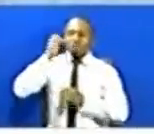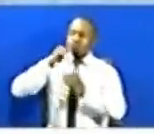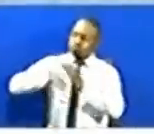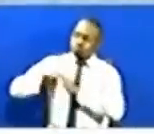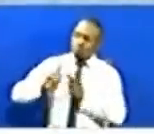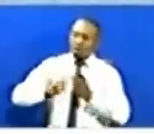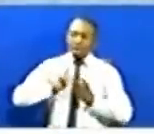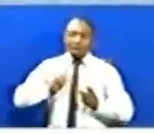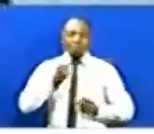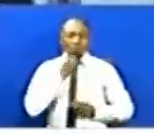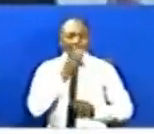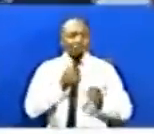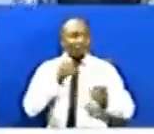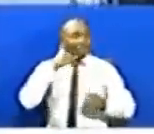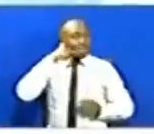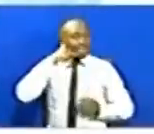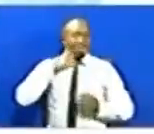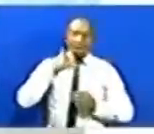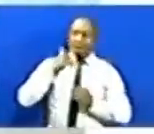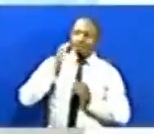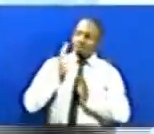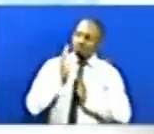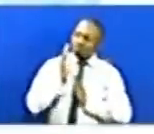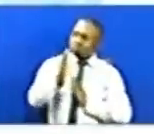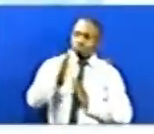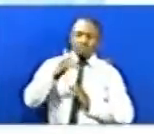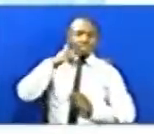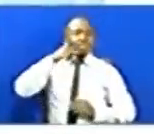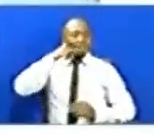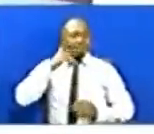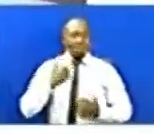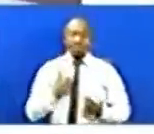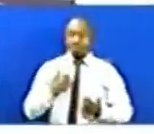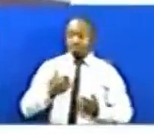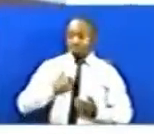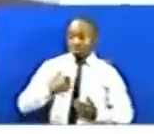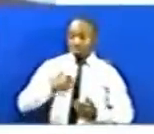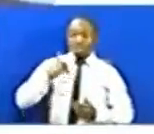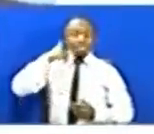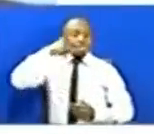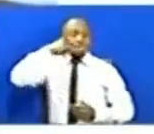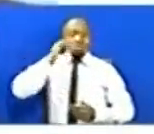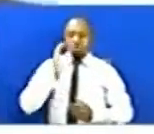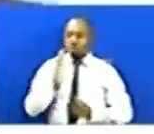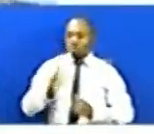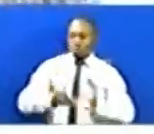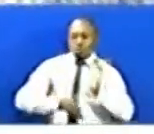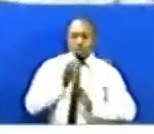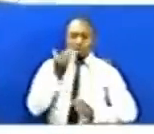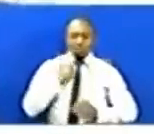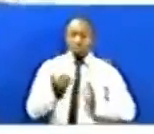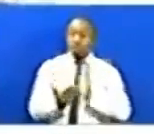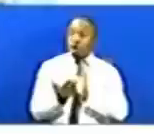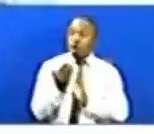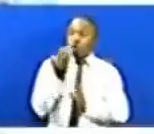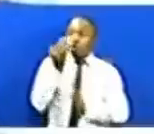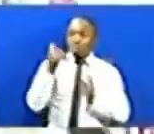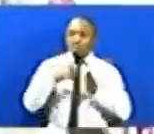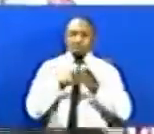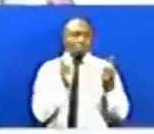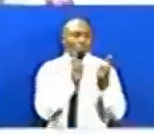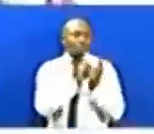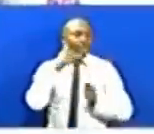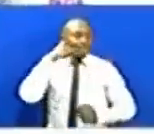pesa simu, kama kuna taarifa ya msiba au mwingine mnapigana kwenye simu. Asilimia kubwa kwa mimi ni simu, kwa sababu toka umri wangu nimekuwa mpaka saa